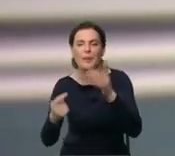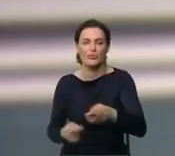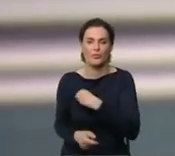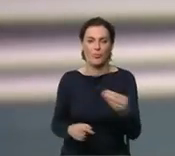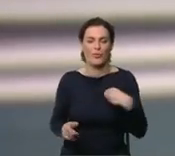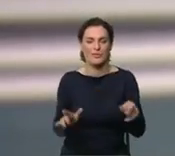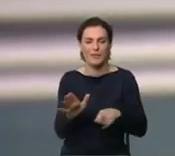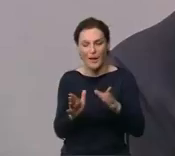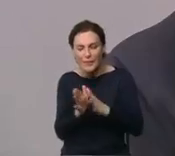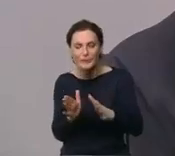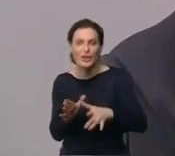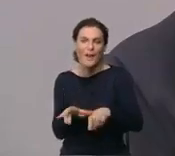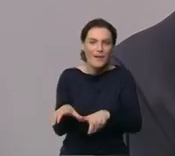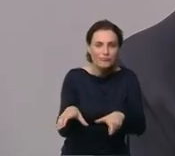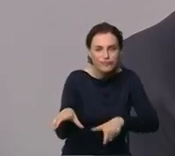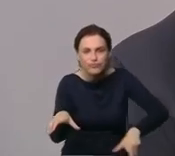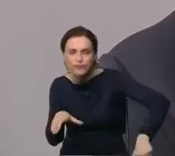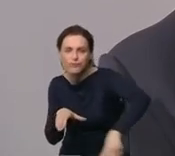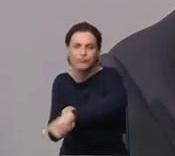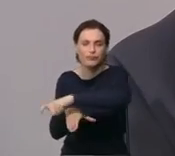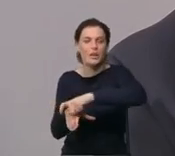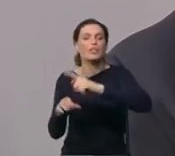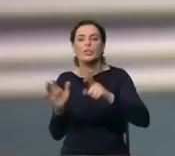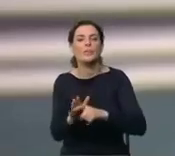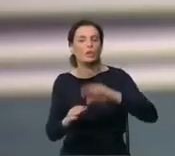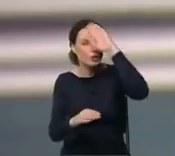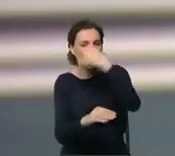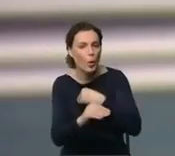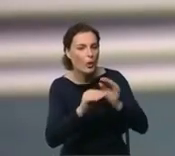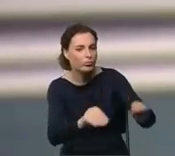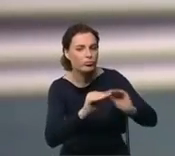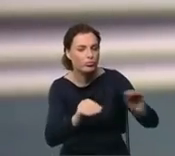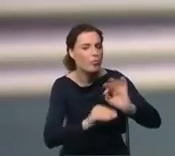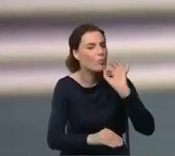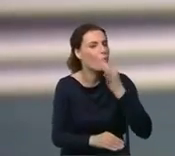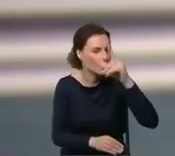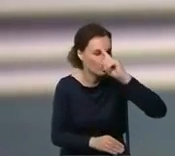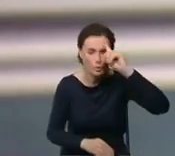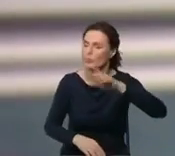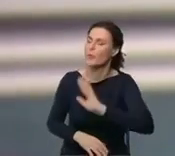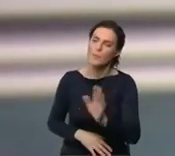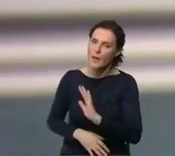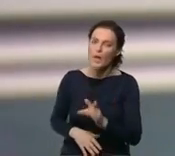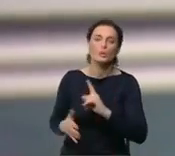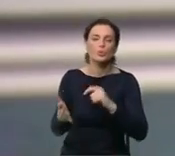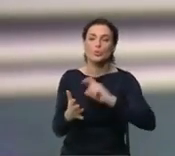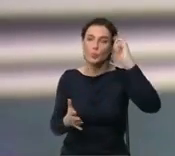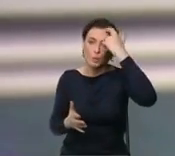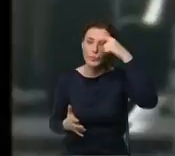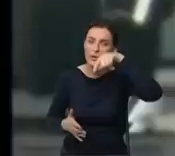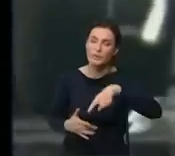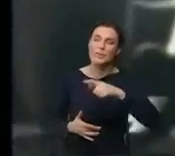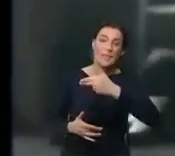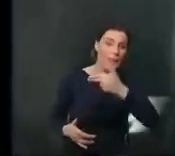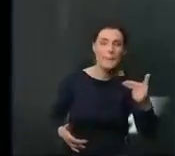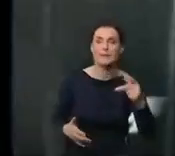1, żebym ja zaczął jakby szkółkę dla młodych kierowców. To są wszystkie programy, o których nawet